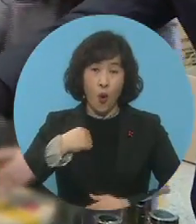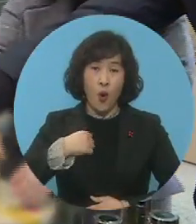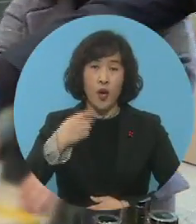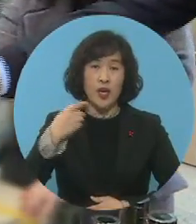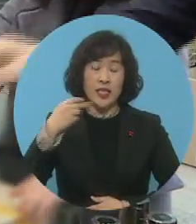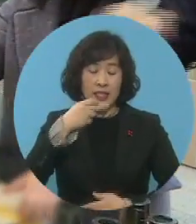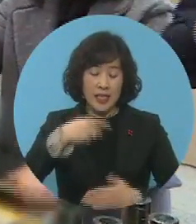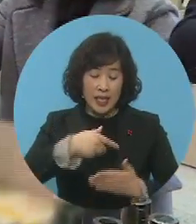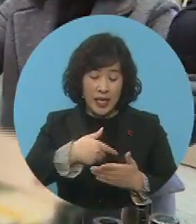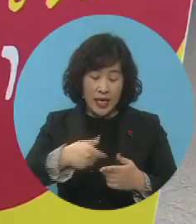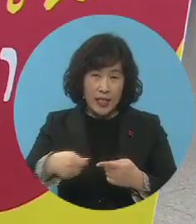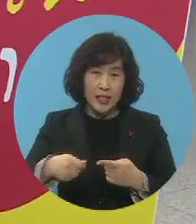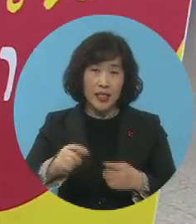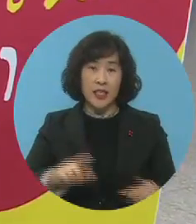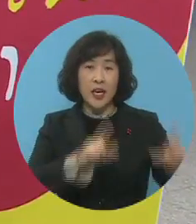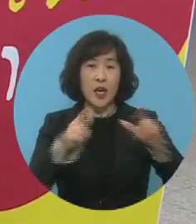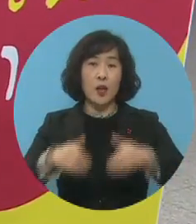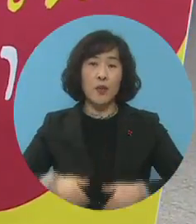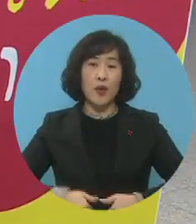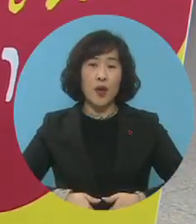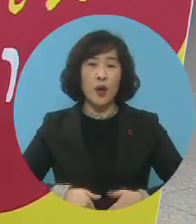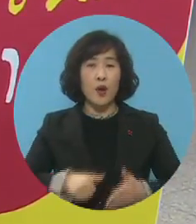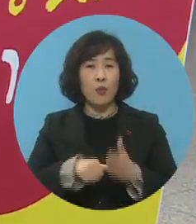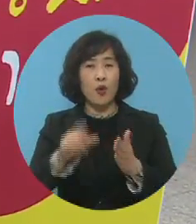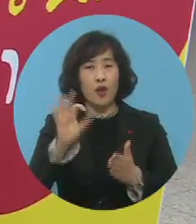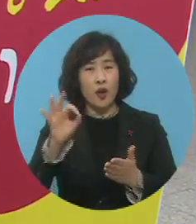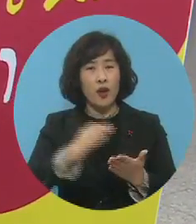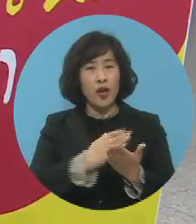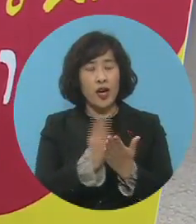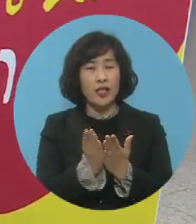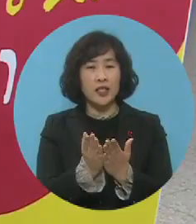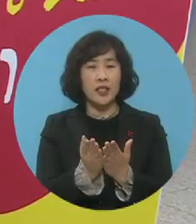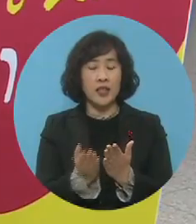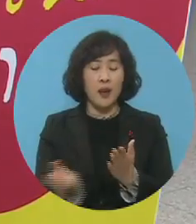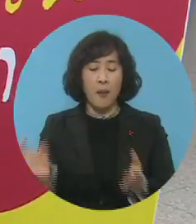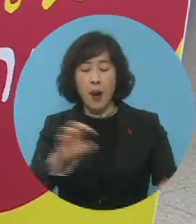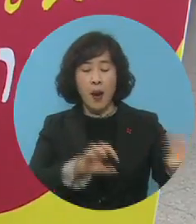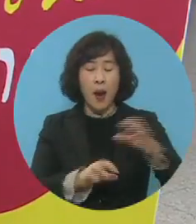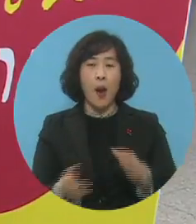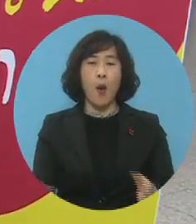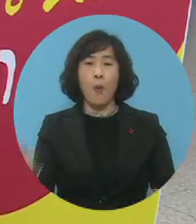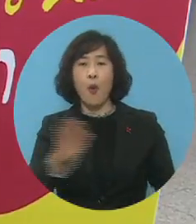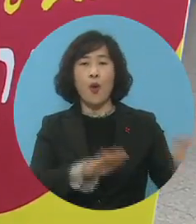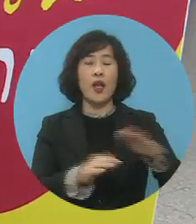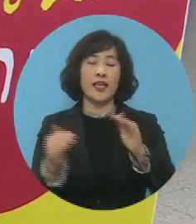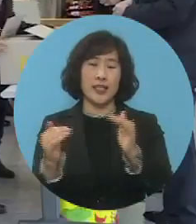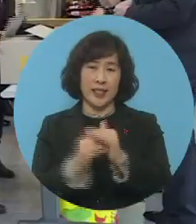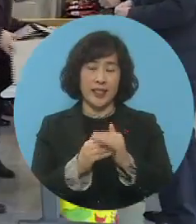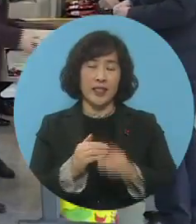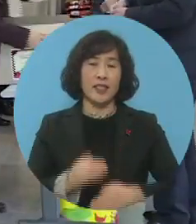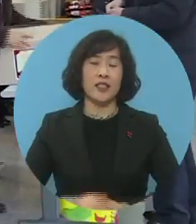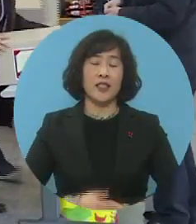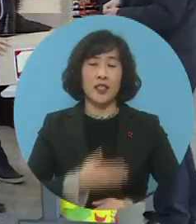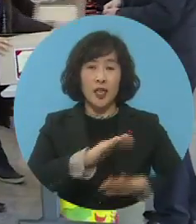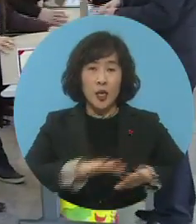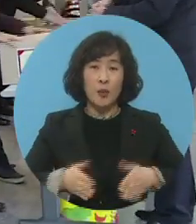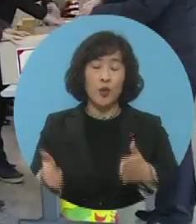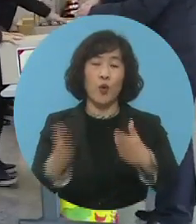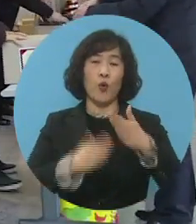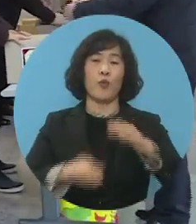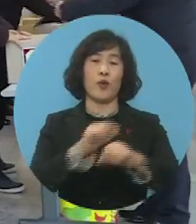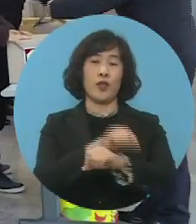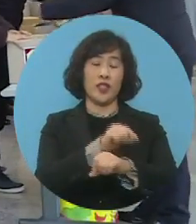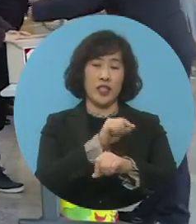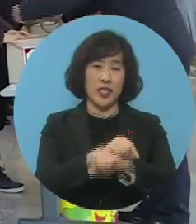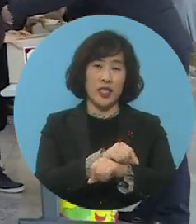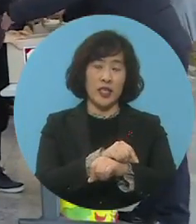마련됐습니다. 이날 만들어진 200개의 행복 상자는 여수시와 신안군 독거노인, 소년소녀 가장에게